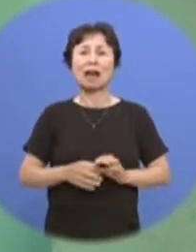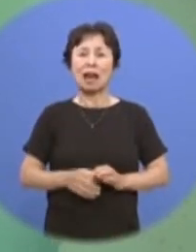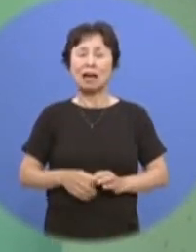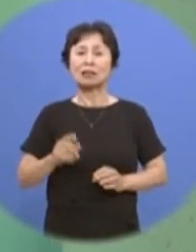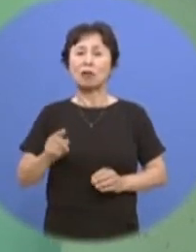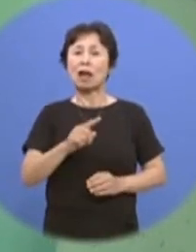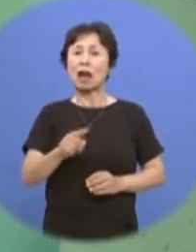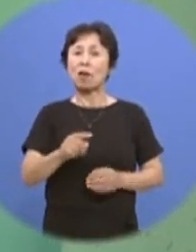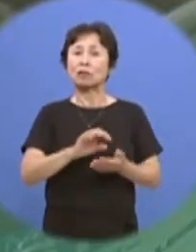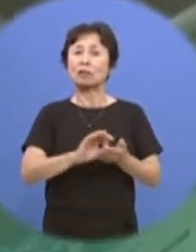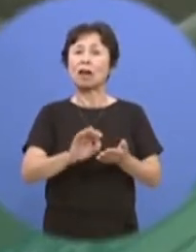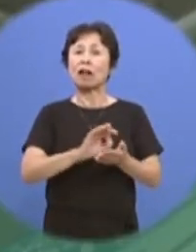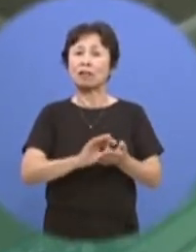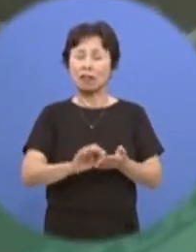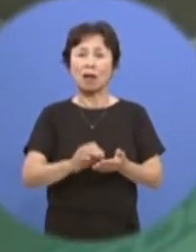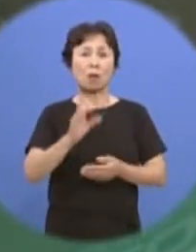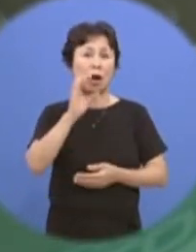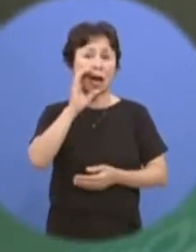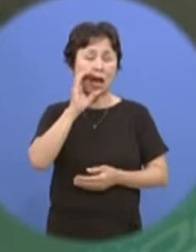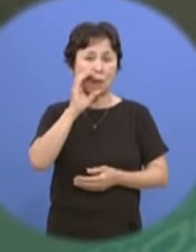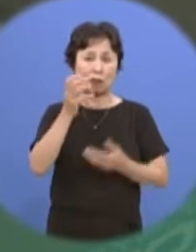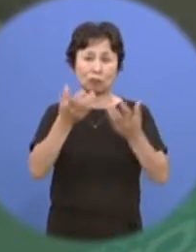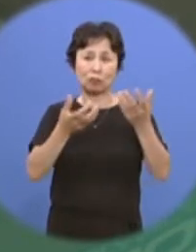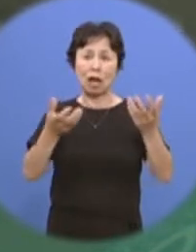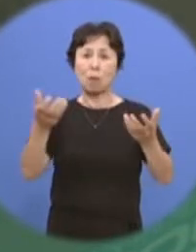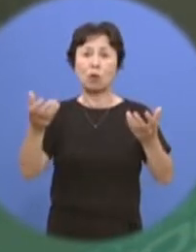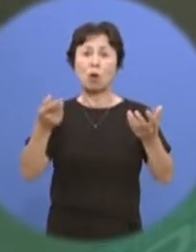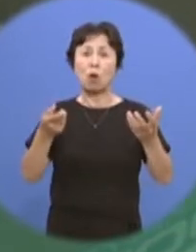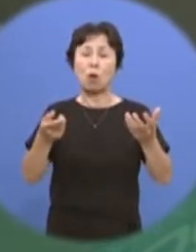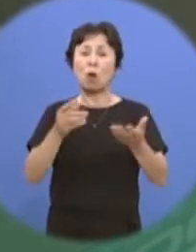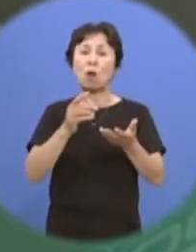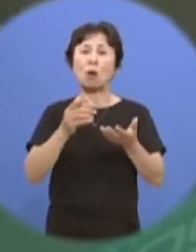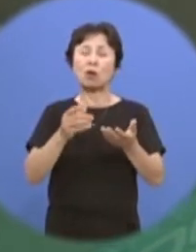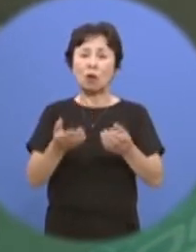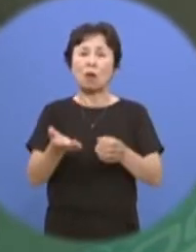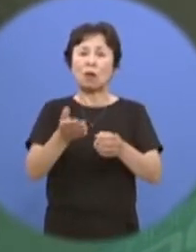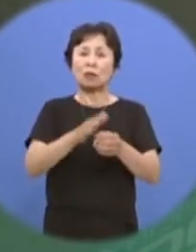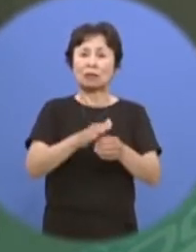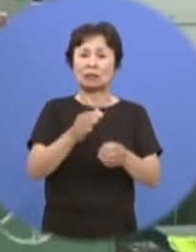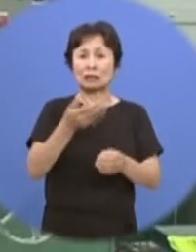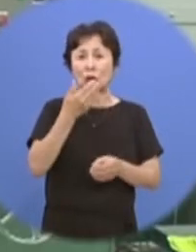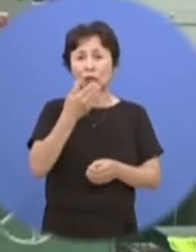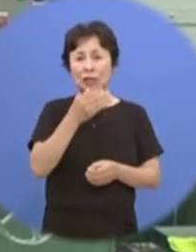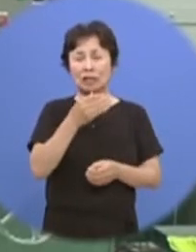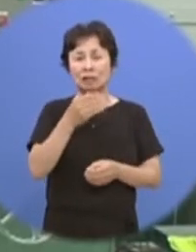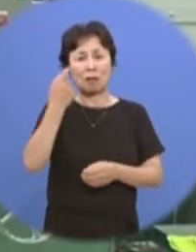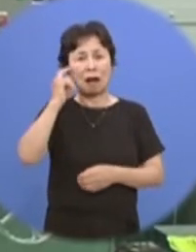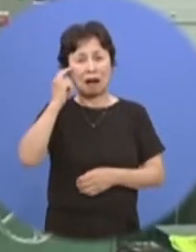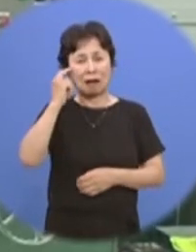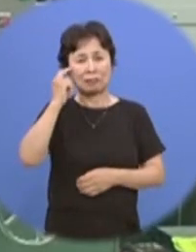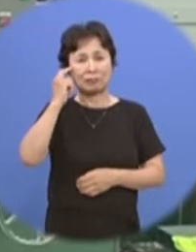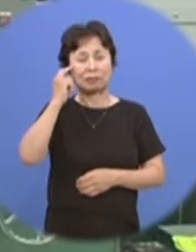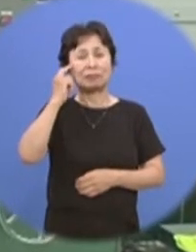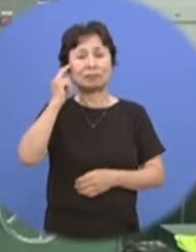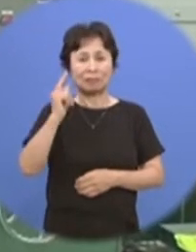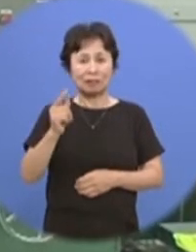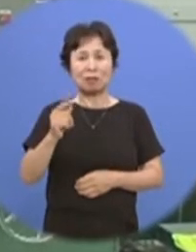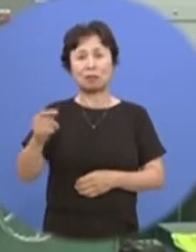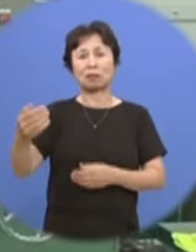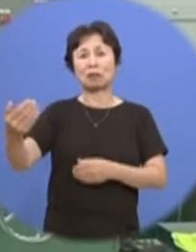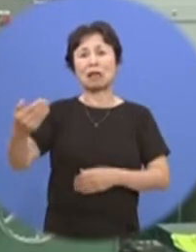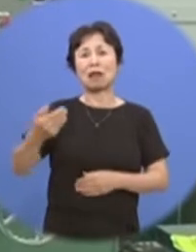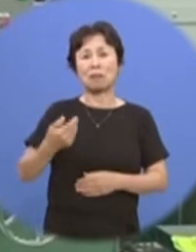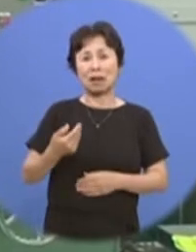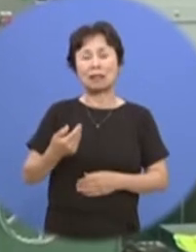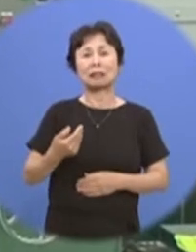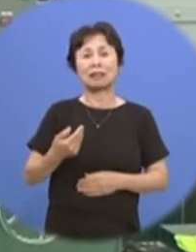山の、果実ですとか、そういうものを使った加工食品の開発、それに、そういったご要望がありましたら、